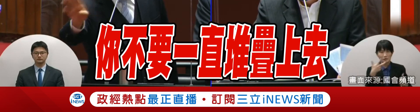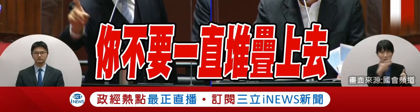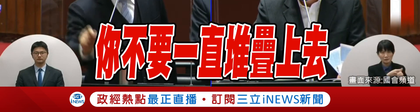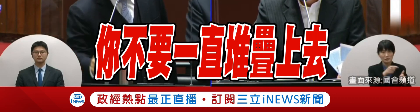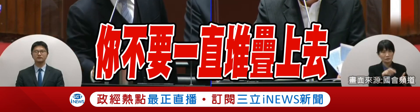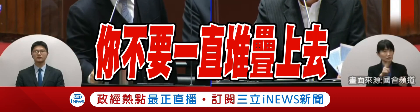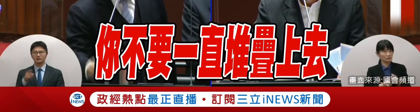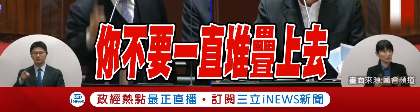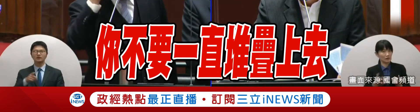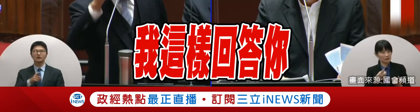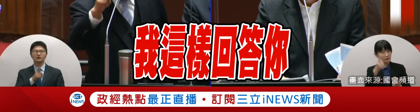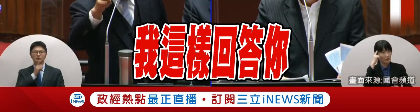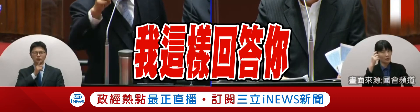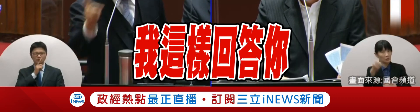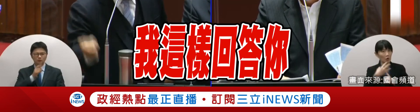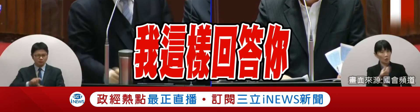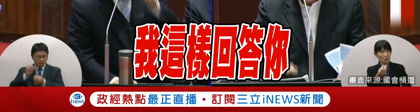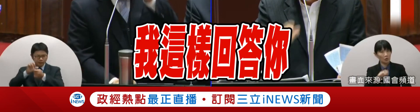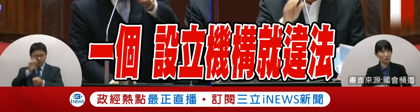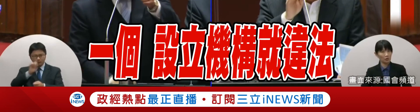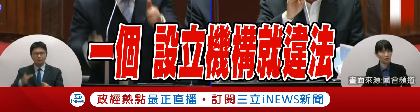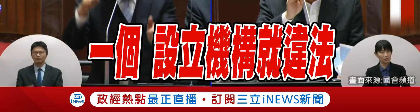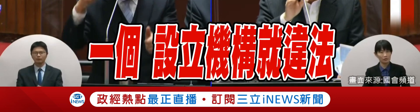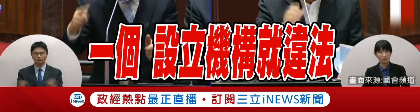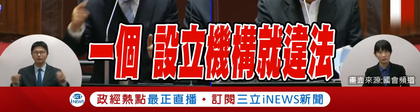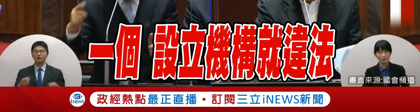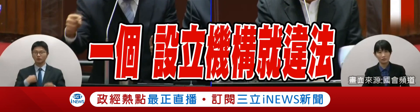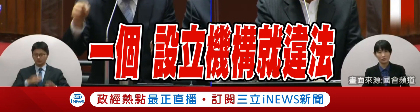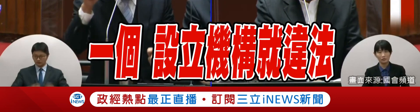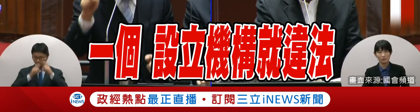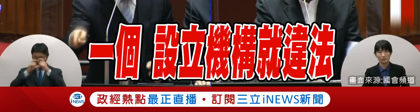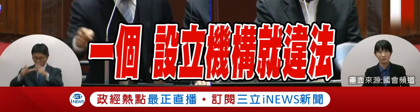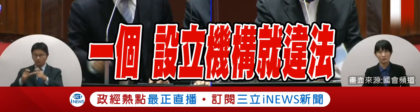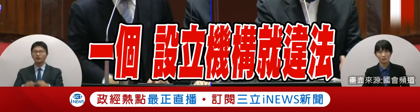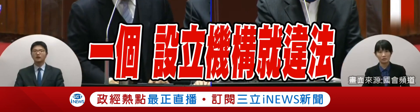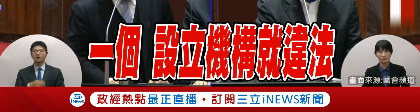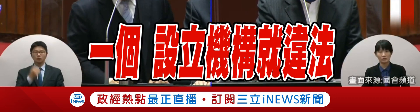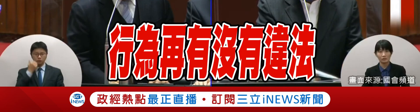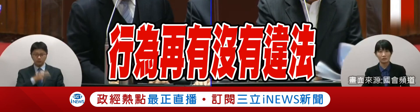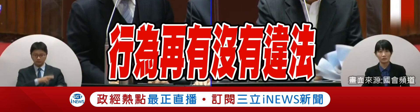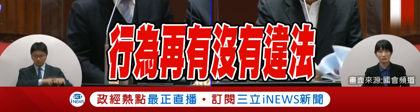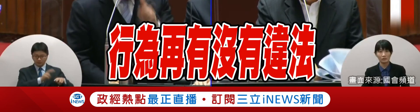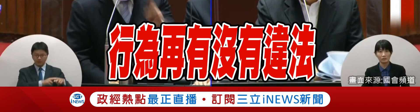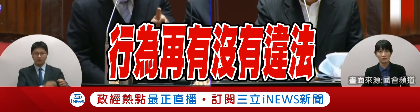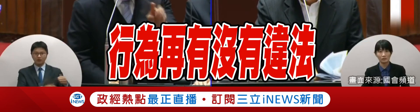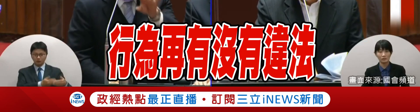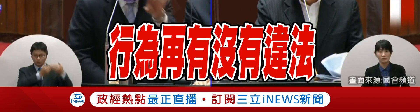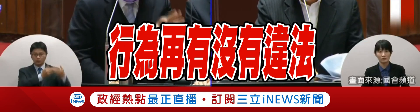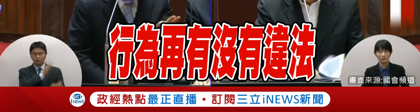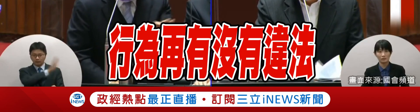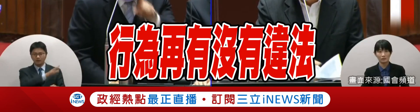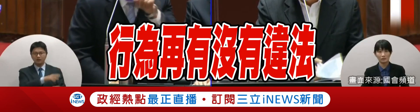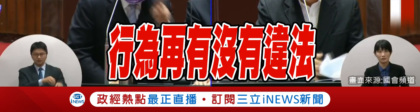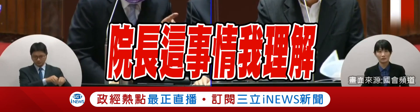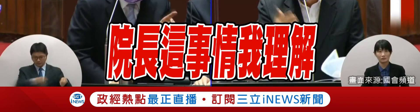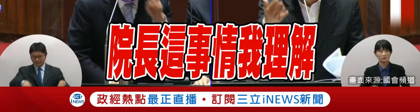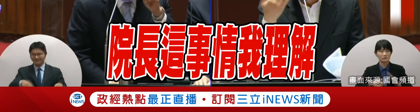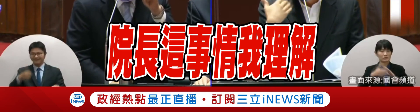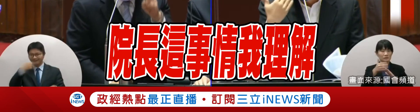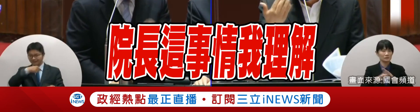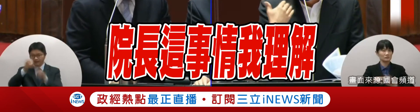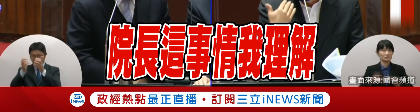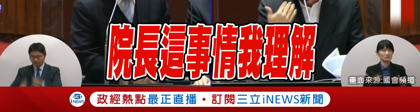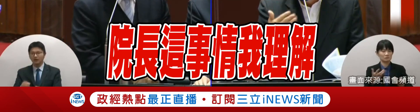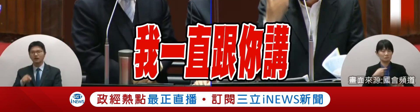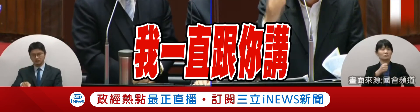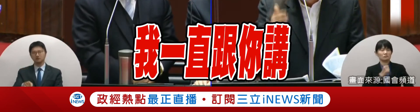你不要一直堆叠上去。我现在回答你，一个设立机构就违法，行为在有没有违法？ 院长，这件事